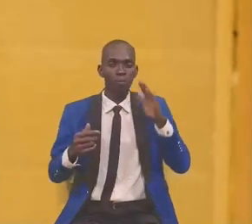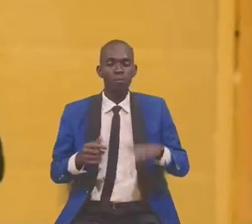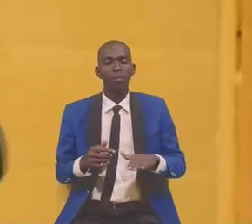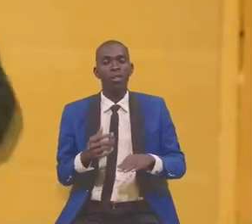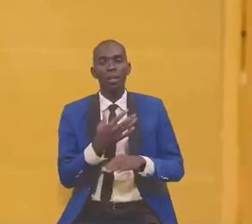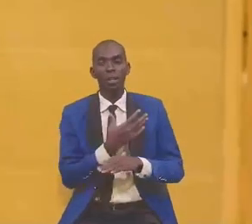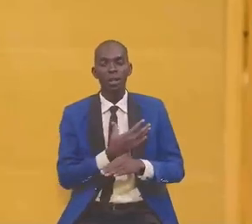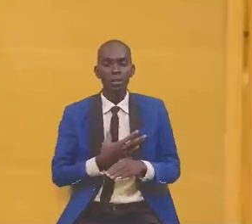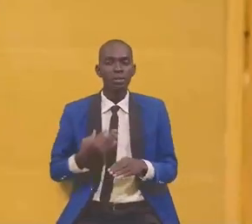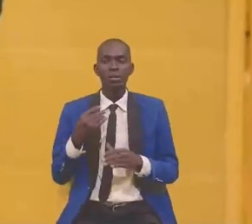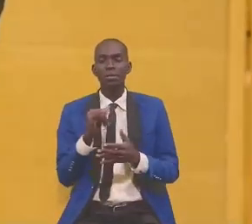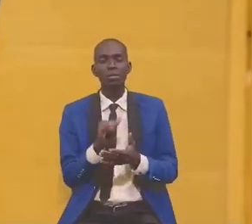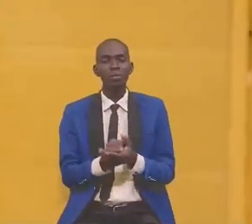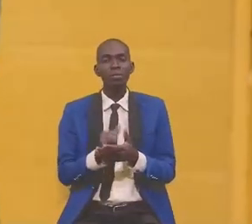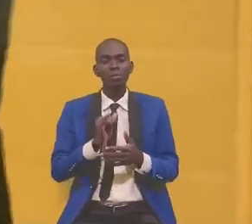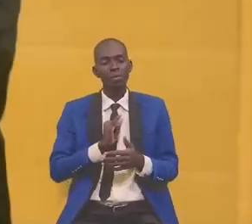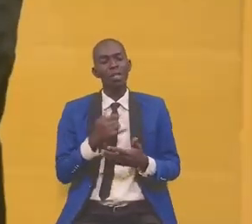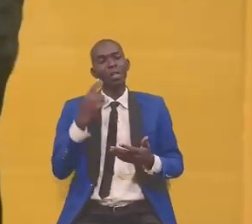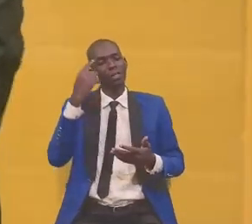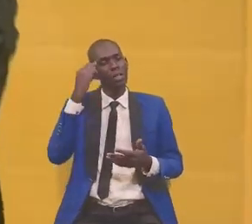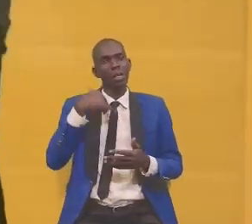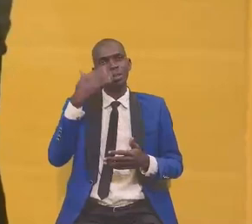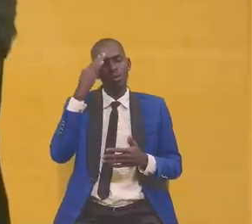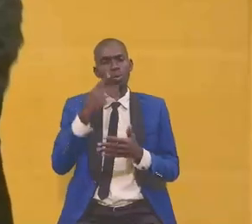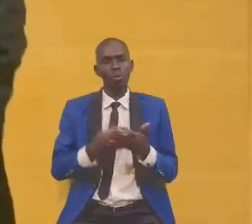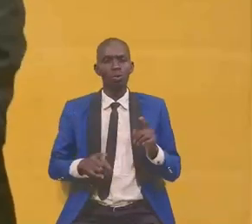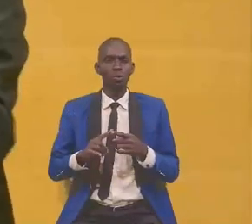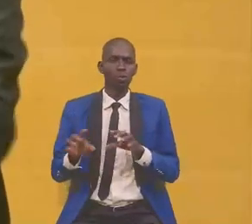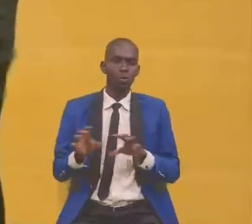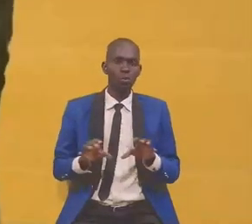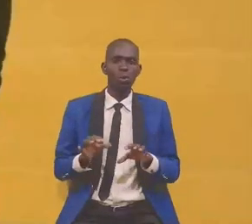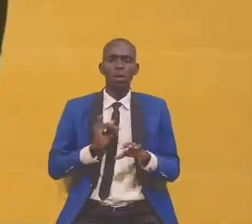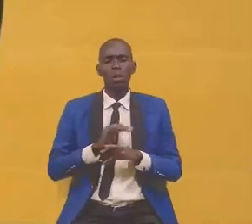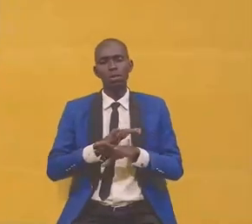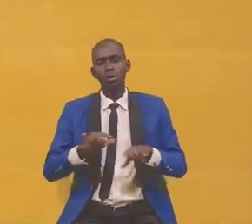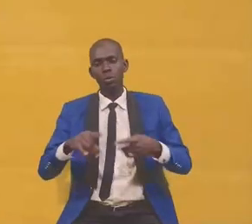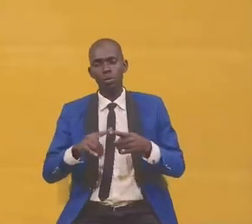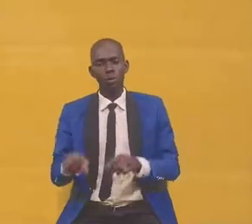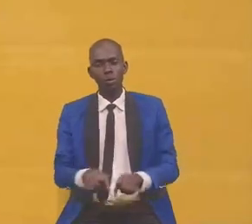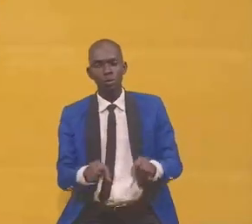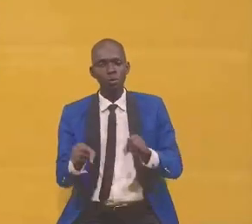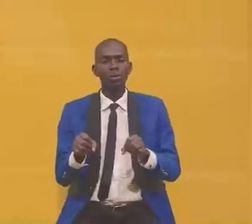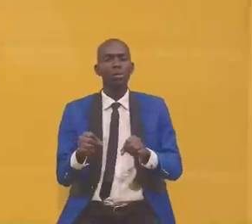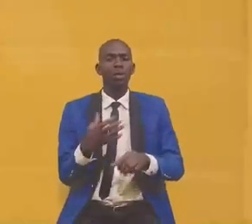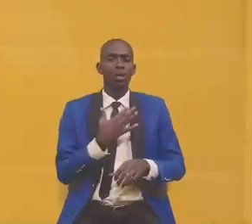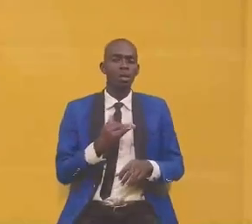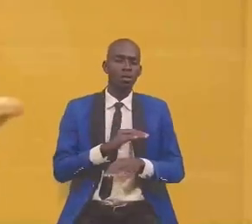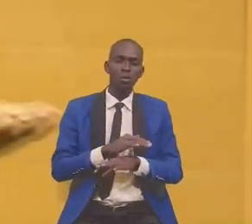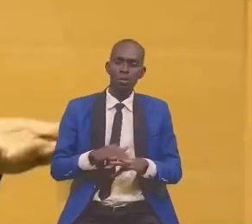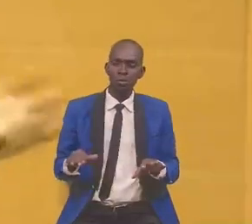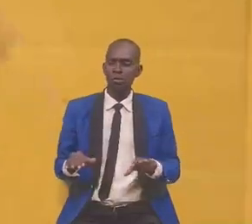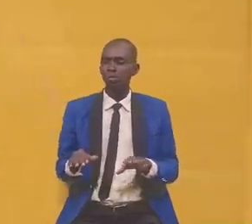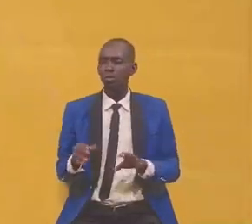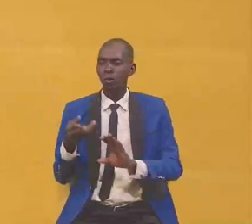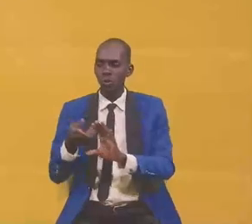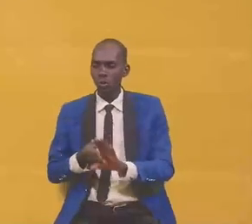je pense que je sais ce qu'il faut faire. Je ne vais plus dans l'industrie, dans la rue, je ne rentre pas dans le bus, je ne vais plus prendre le train, je me